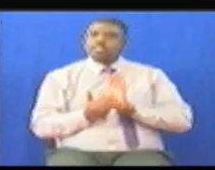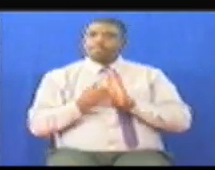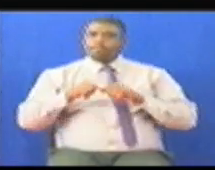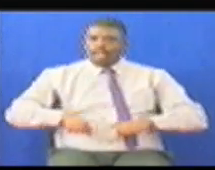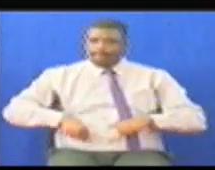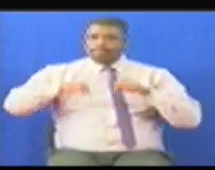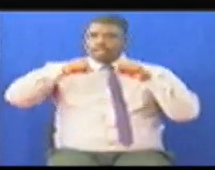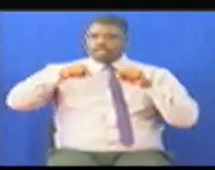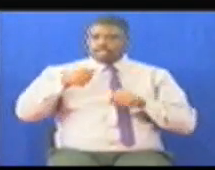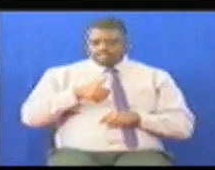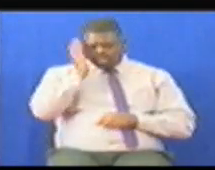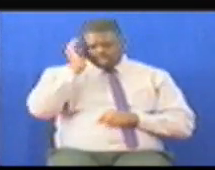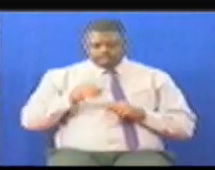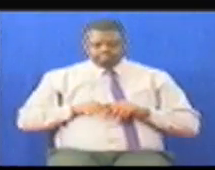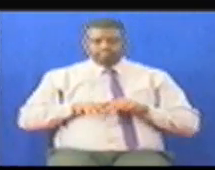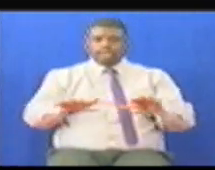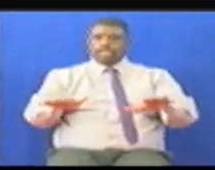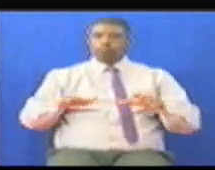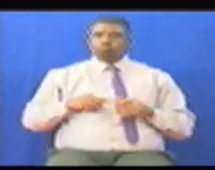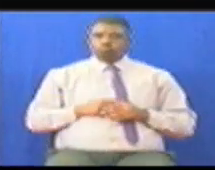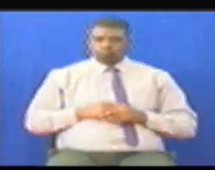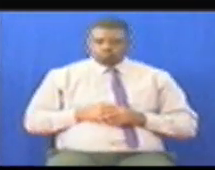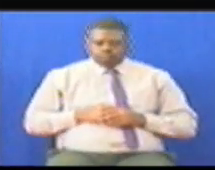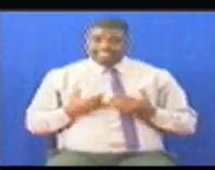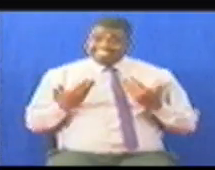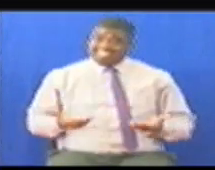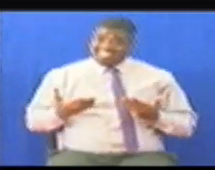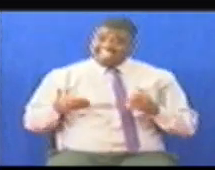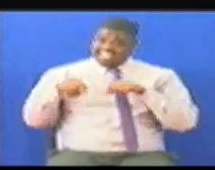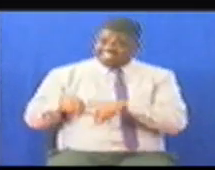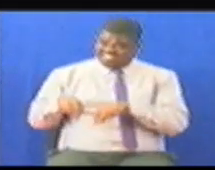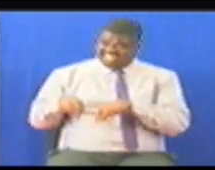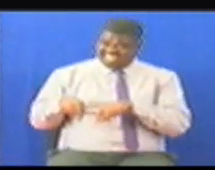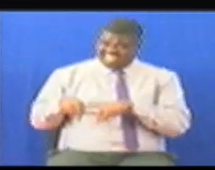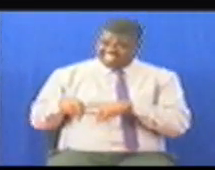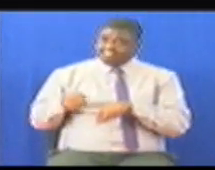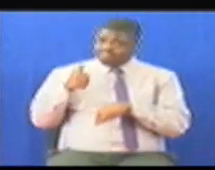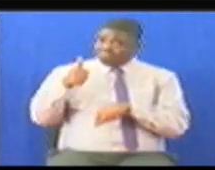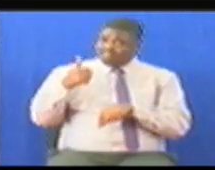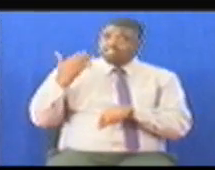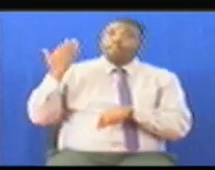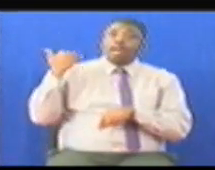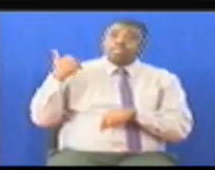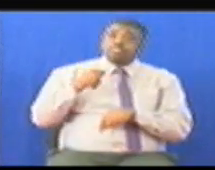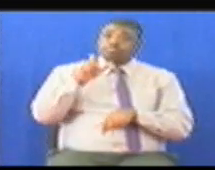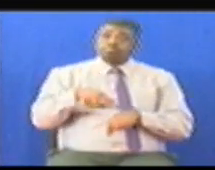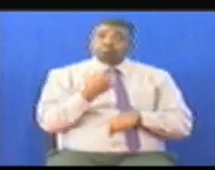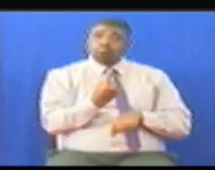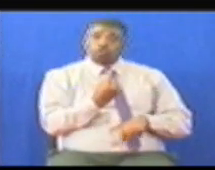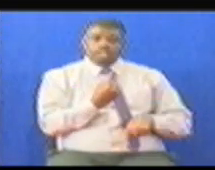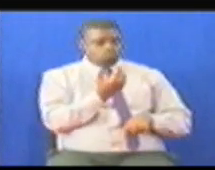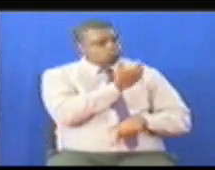ya serikali mtandao. Sasa hivi, zamani alikuwa anaweza mtu aliyomo ndani ya serikali anakodi